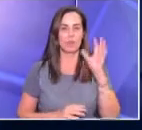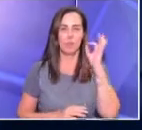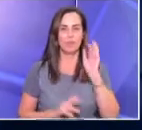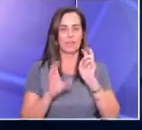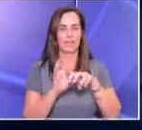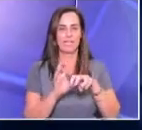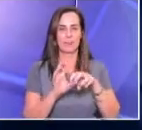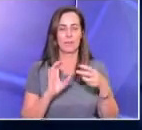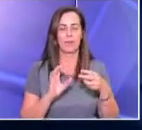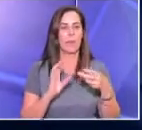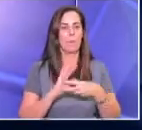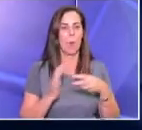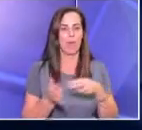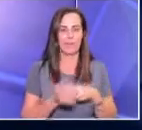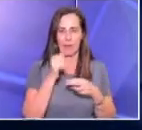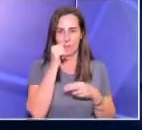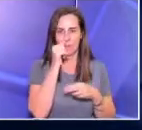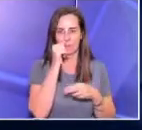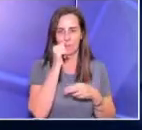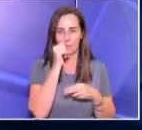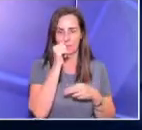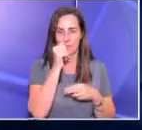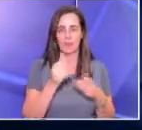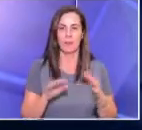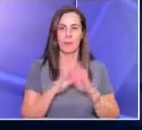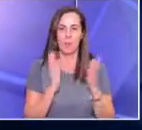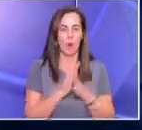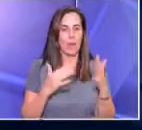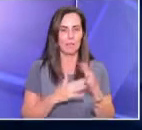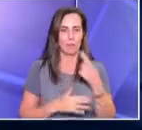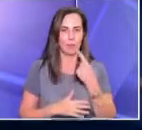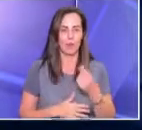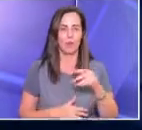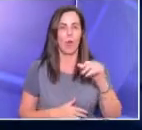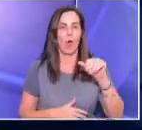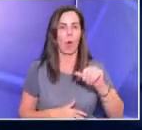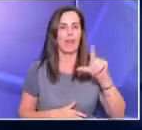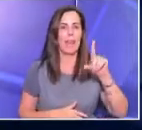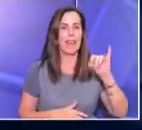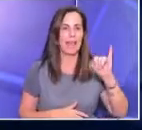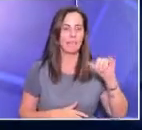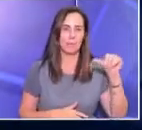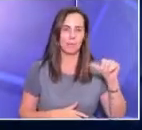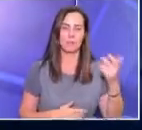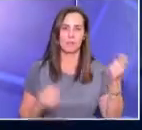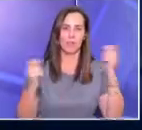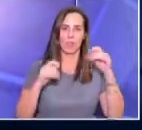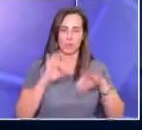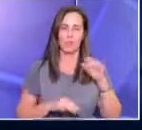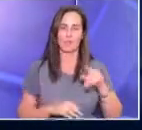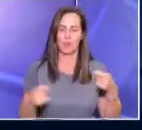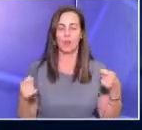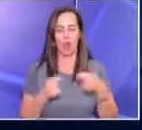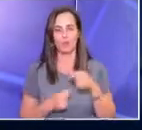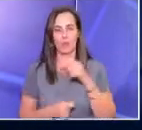נכנסות למשחק הפוליטי, וכל הסקרים מדברים על אורלי לוי אבוקסיס כהפתעה הגדולה של הבחירות, זה